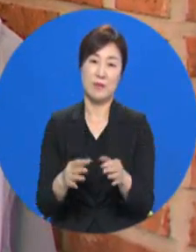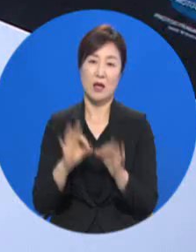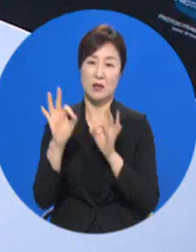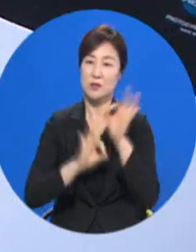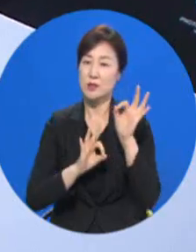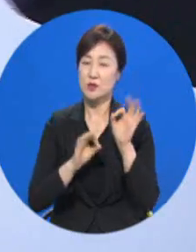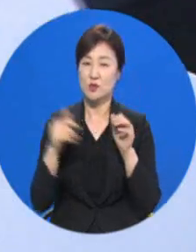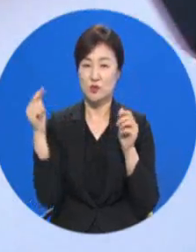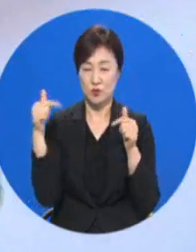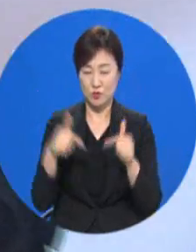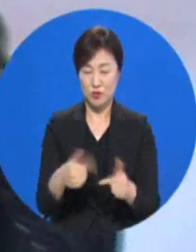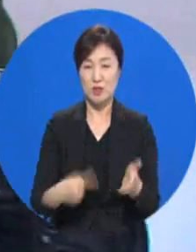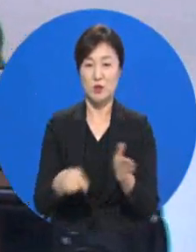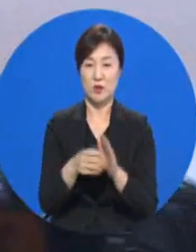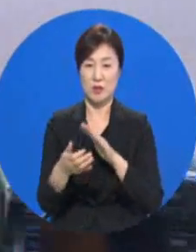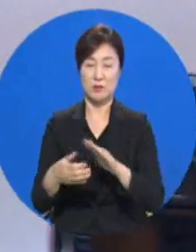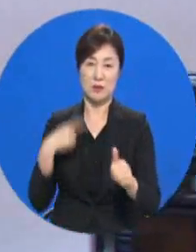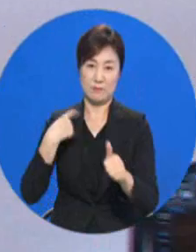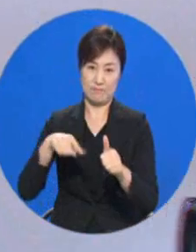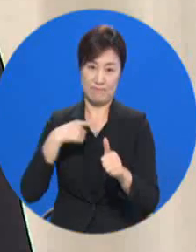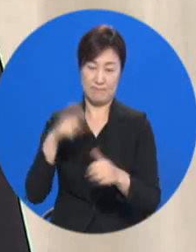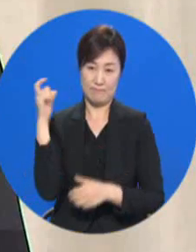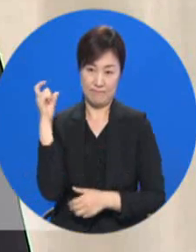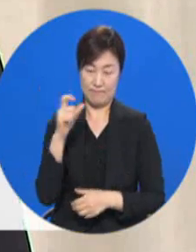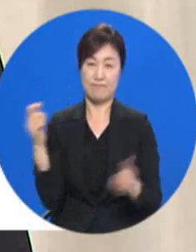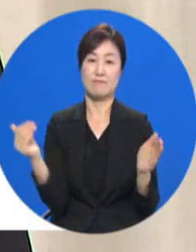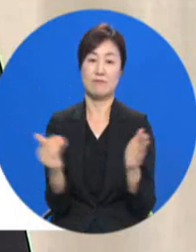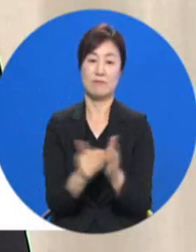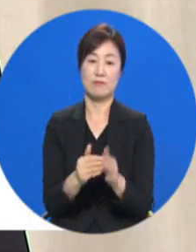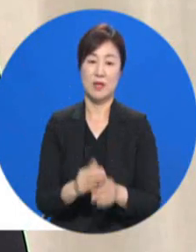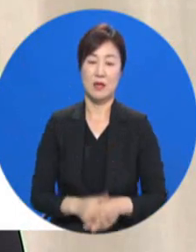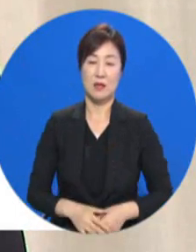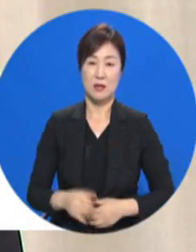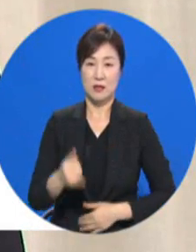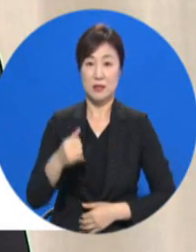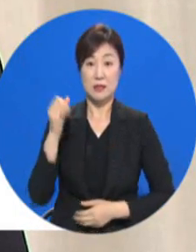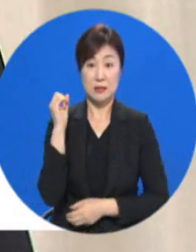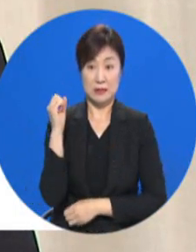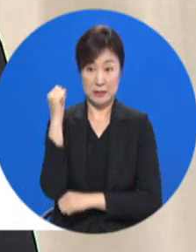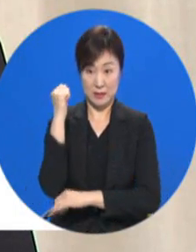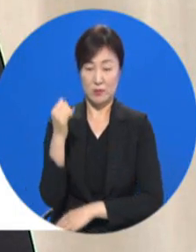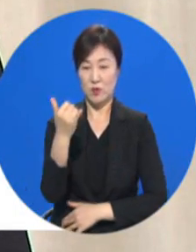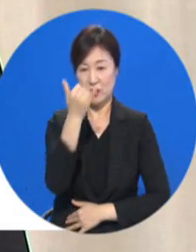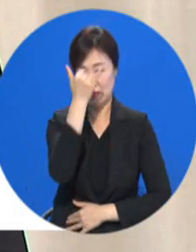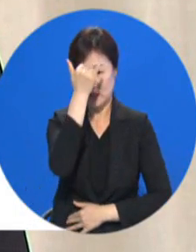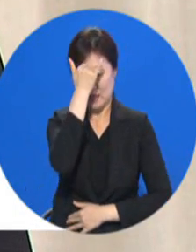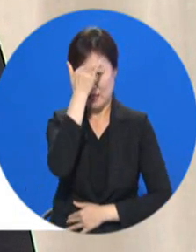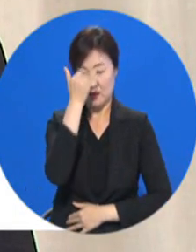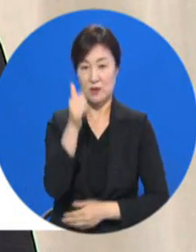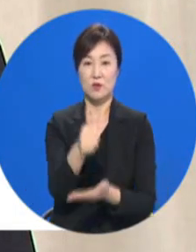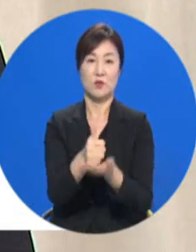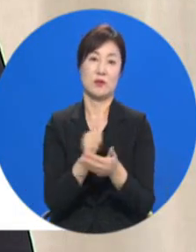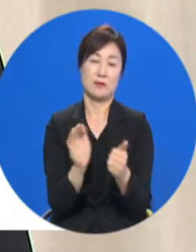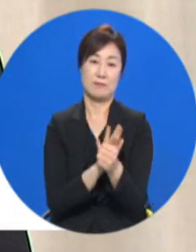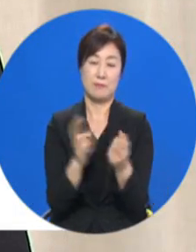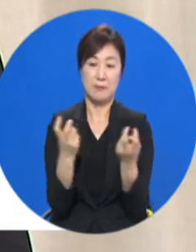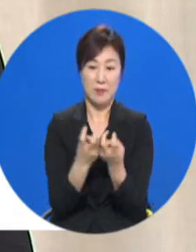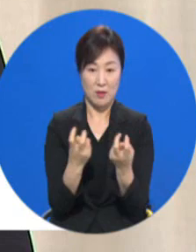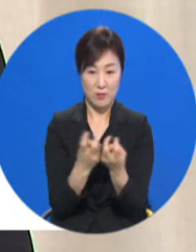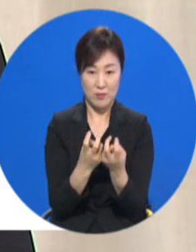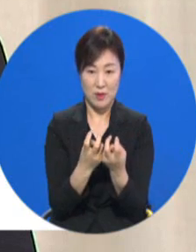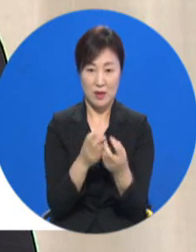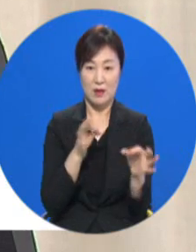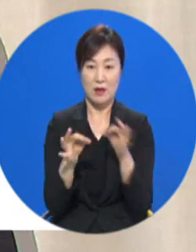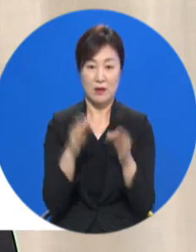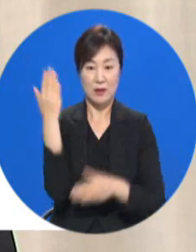위해 사전 교육도 강화했습니다. 기본적인 소양부터 또 손님을 응대하는 방법, 창업에 대한